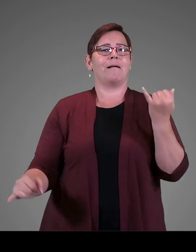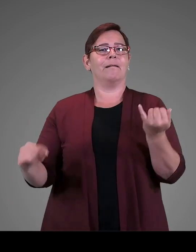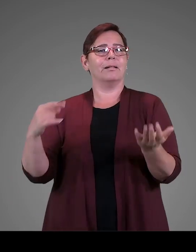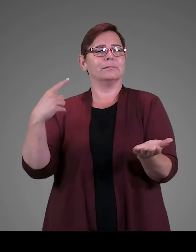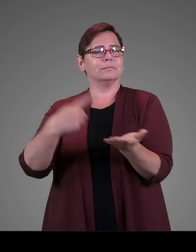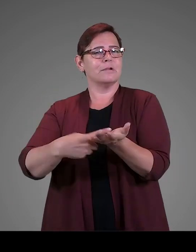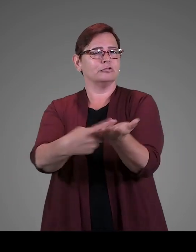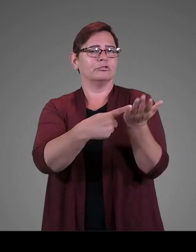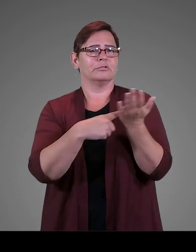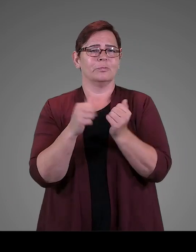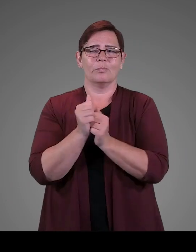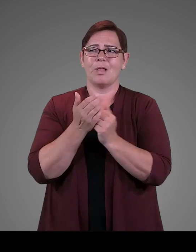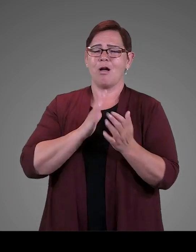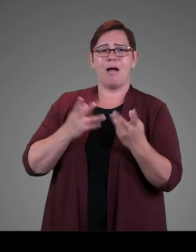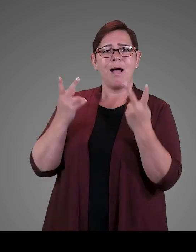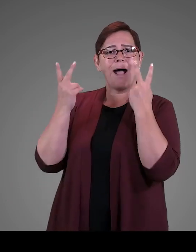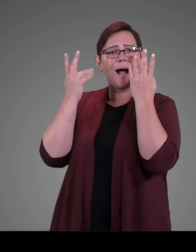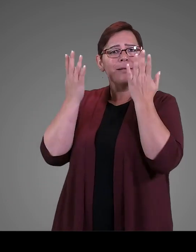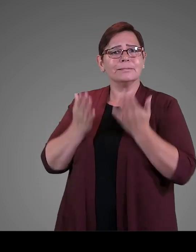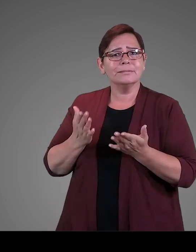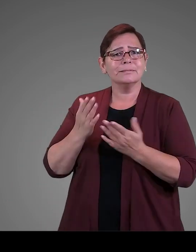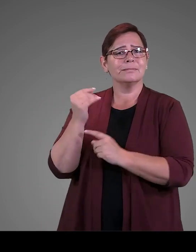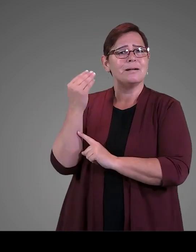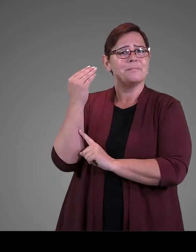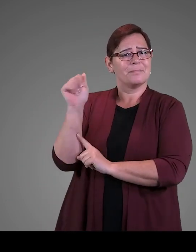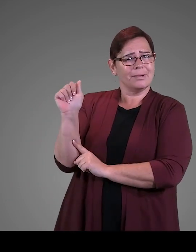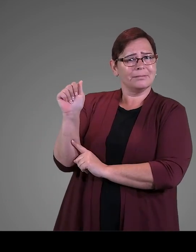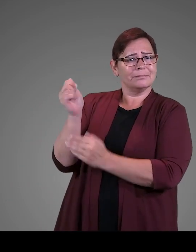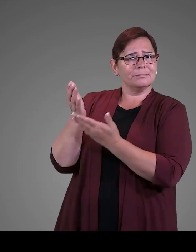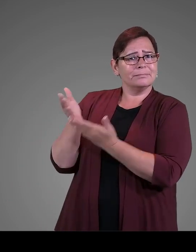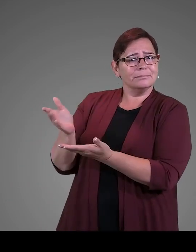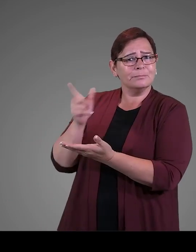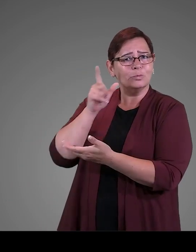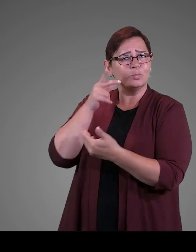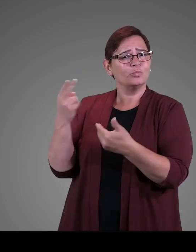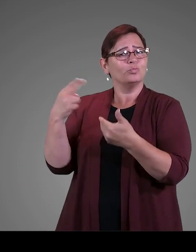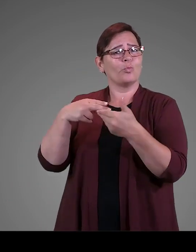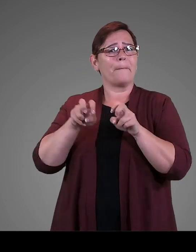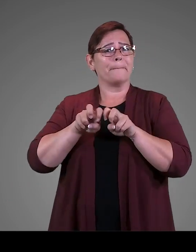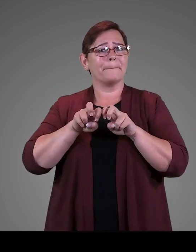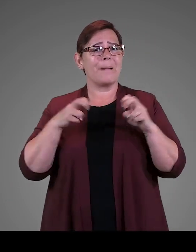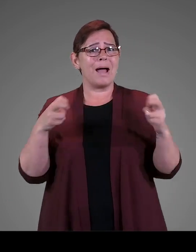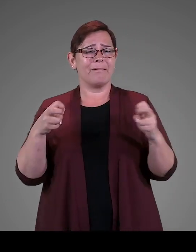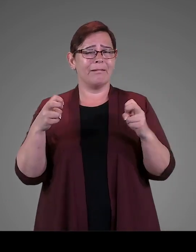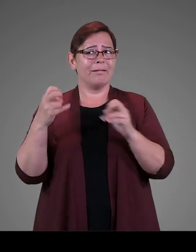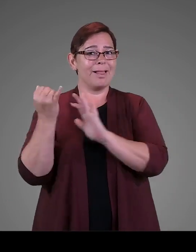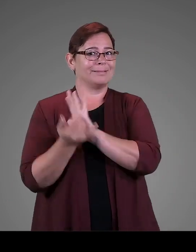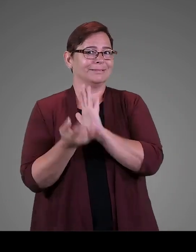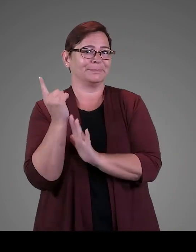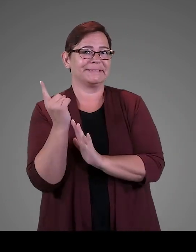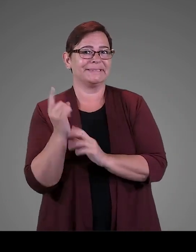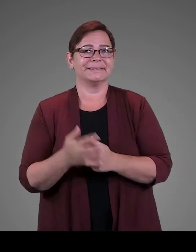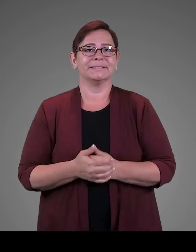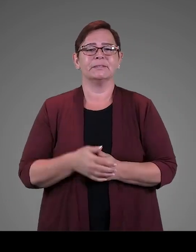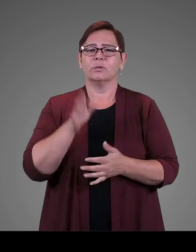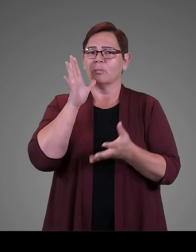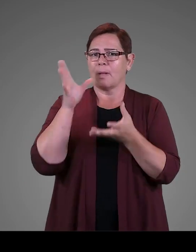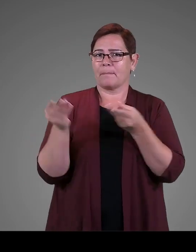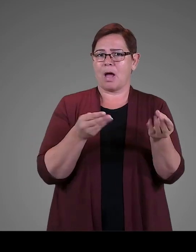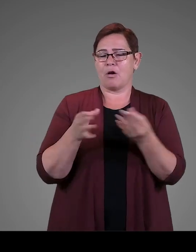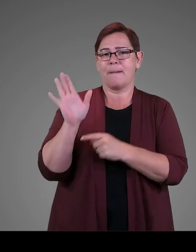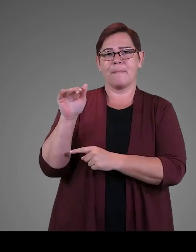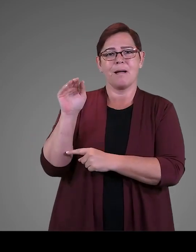discussion avec tous nos invités et Emma qui s'est joint au panel dernière minute. Et ça va être